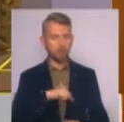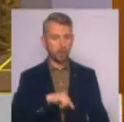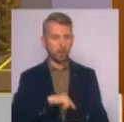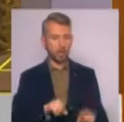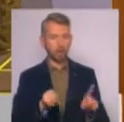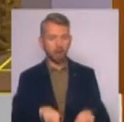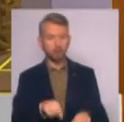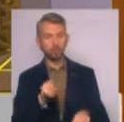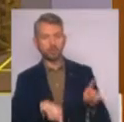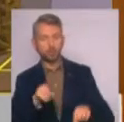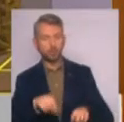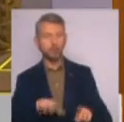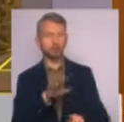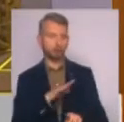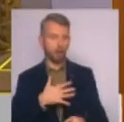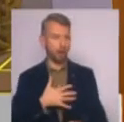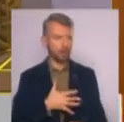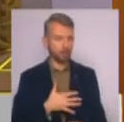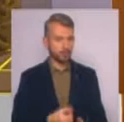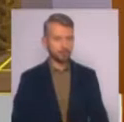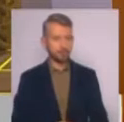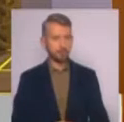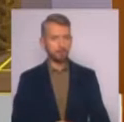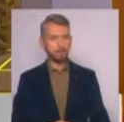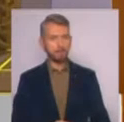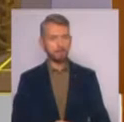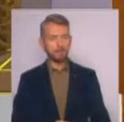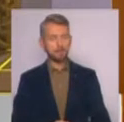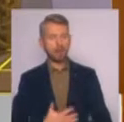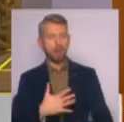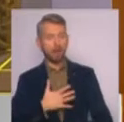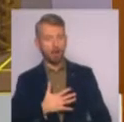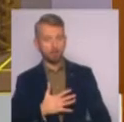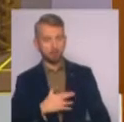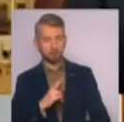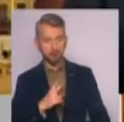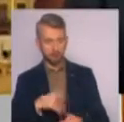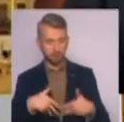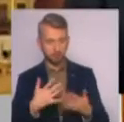також іноді супроводжується кашлем. Кашель як симптом